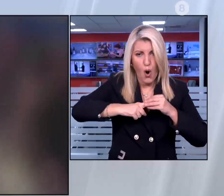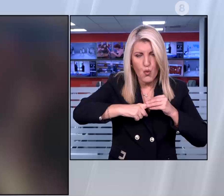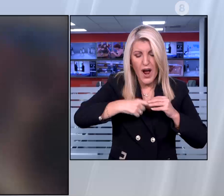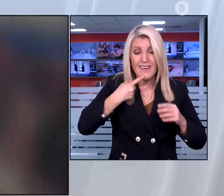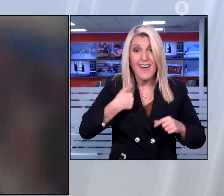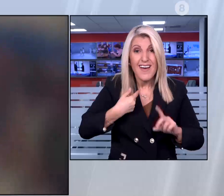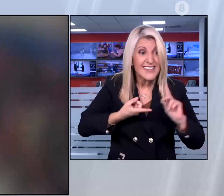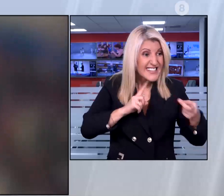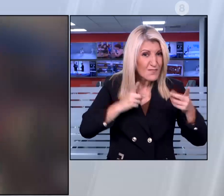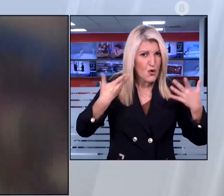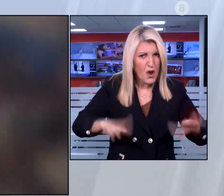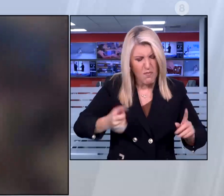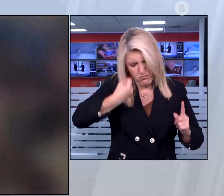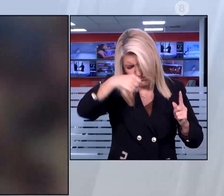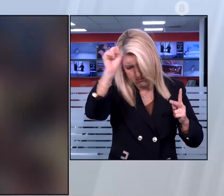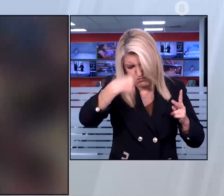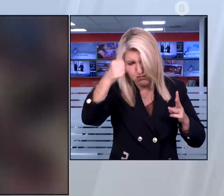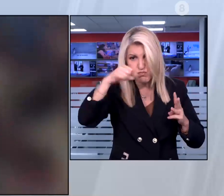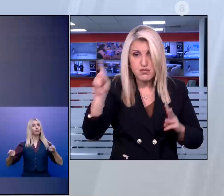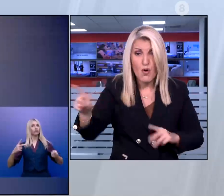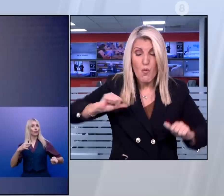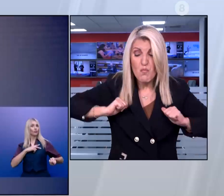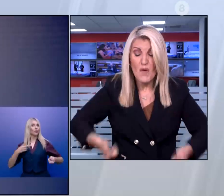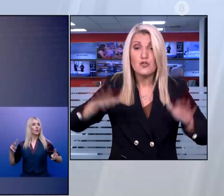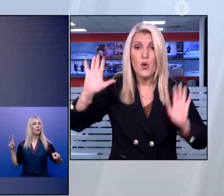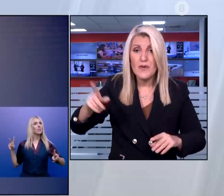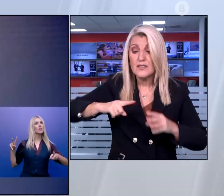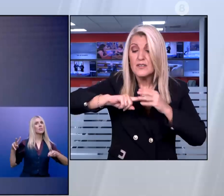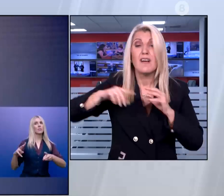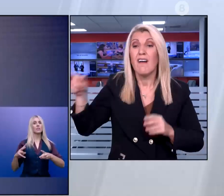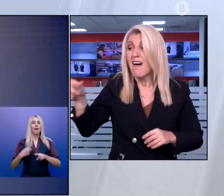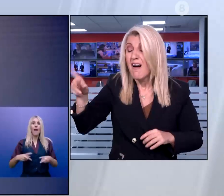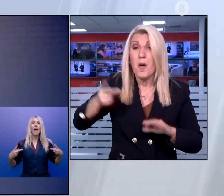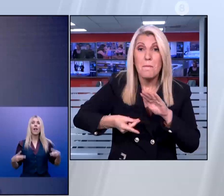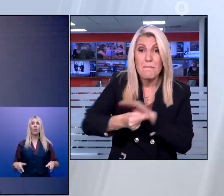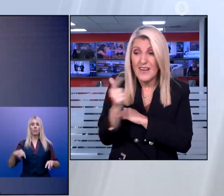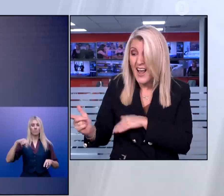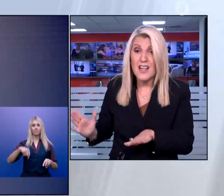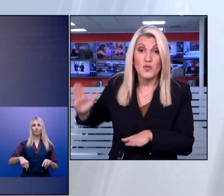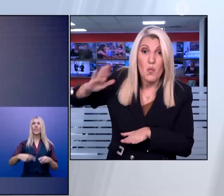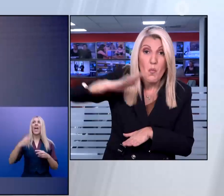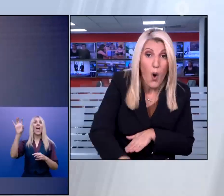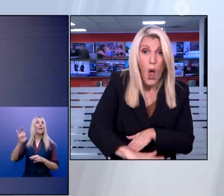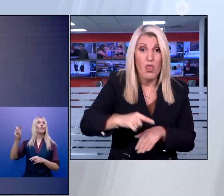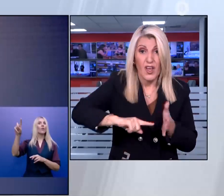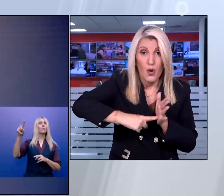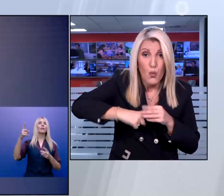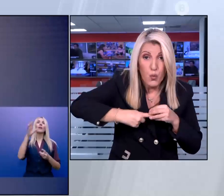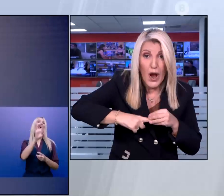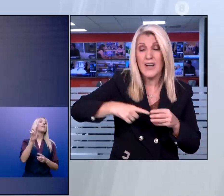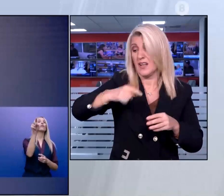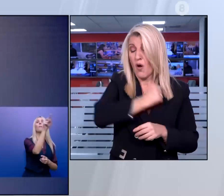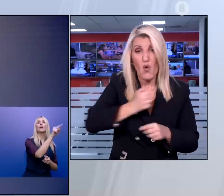για το μεταναστευτικό, δεν θέλουν να δεχθούν κανένα μετανάστη ή πρόσφυγα. Σε μια περίοδο που η Ελλάδα, αυτά τα οποία λέει στην Ευρώπη, γίνονται